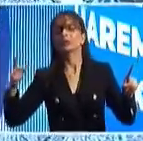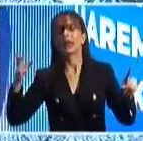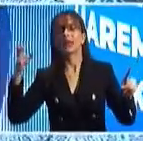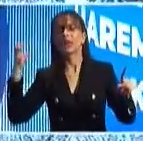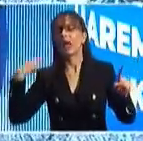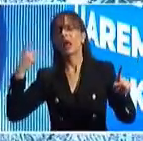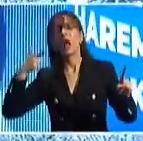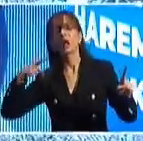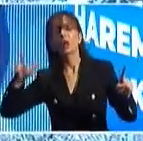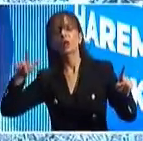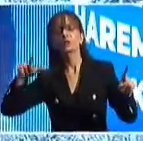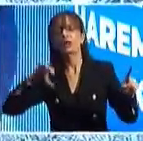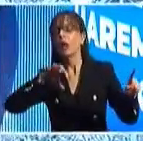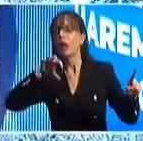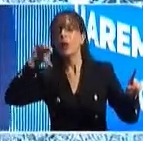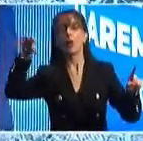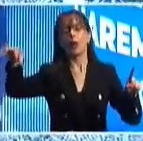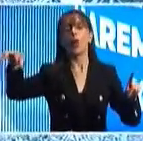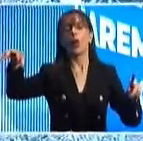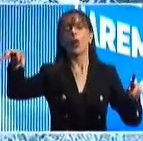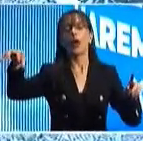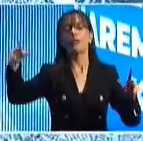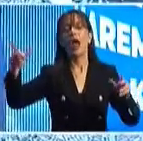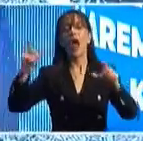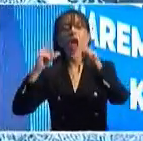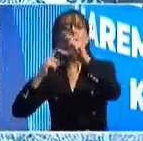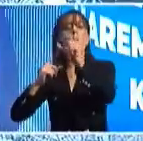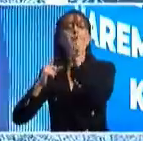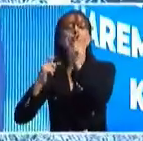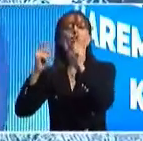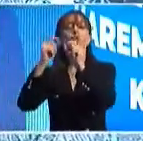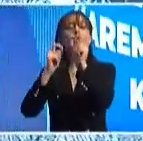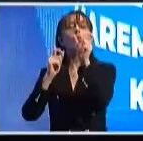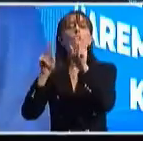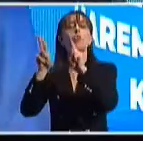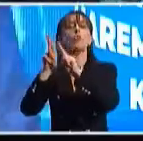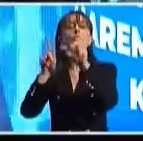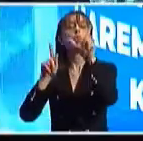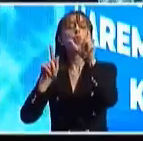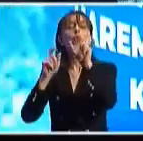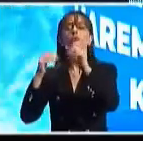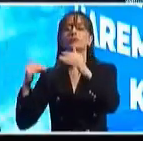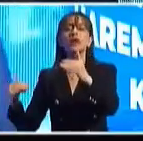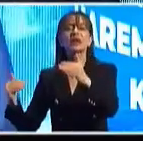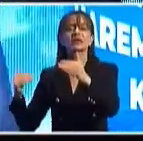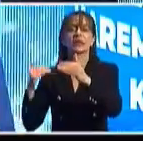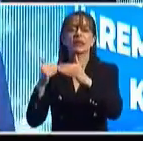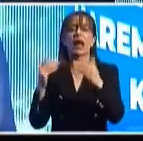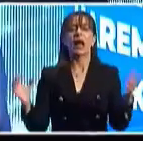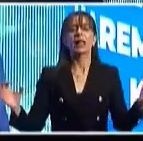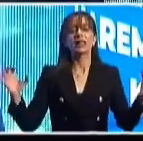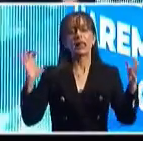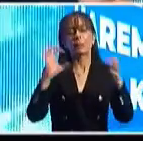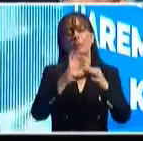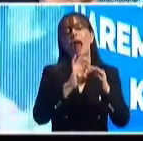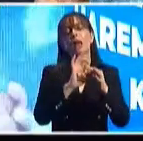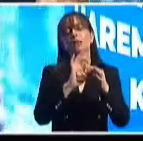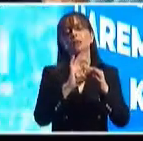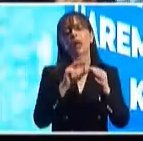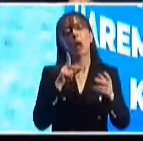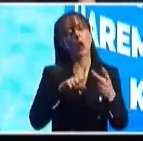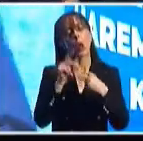Çengelköy kavşağı ve buradan Çubuklu'ya kadar kesintisiz ulaşımı inşallah sağlamış olacak.